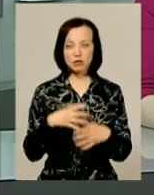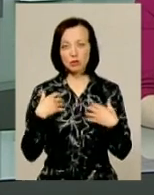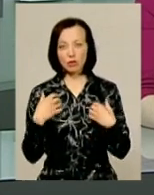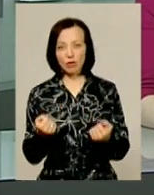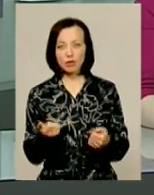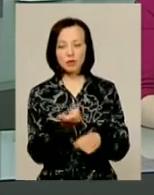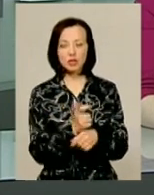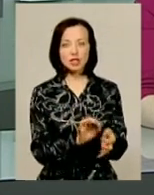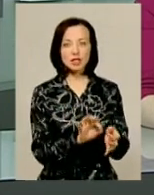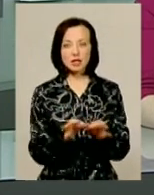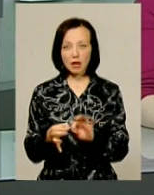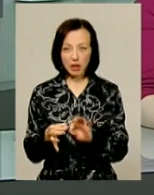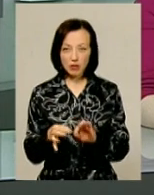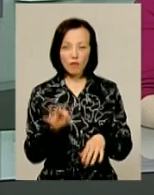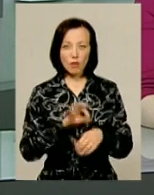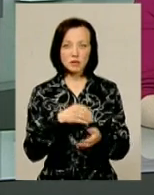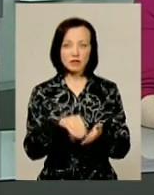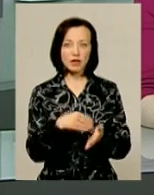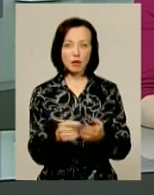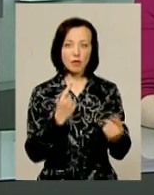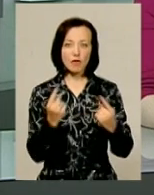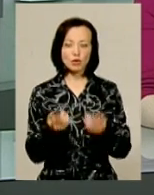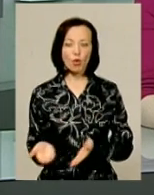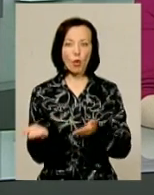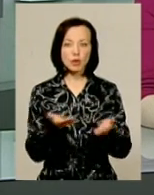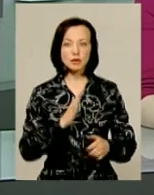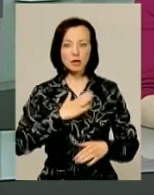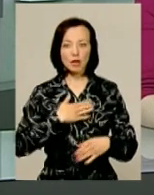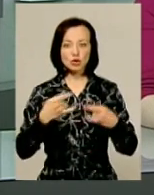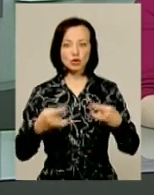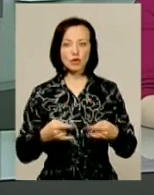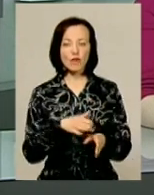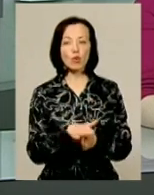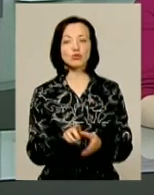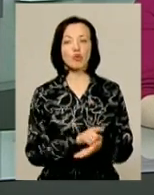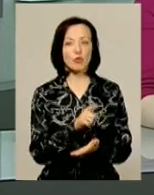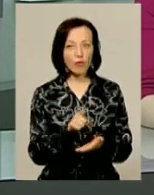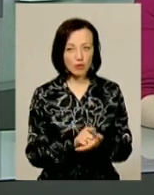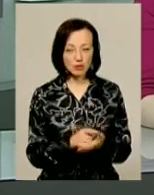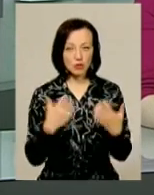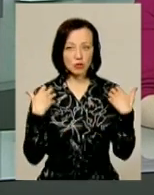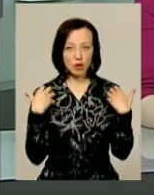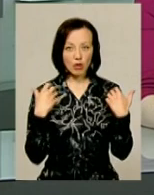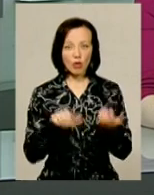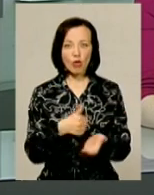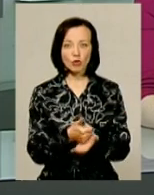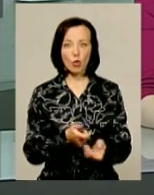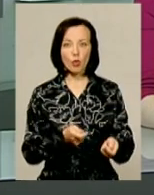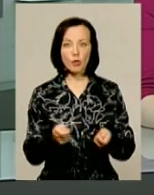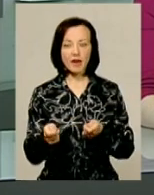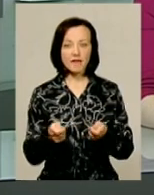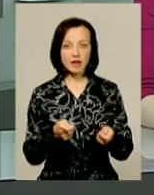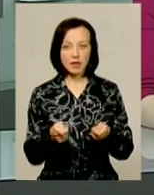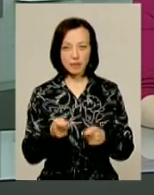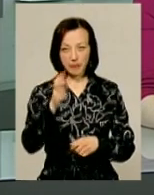про африканську чуму свиней ми поговоримо із гостем нашої студії, виконуючим обов'язки начальника головного